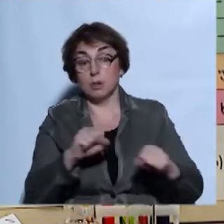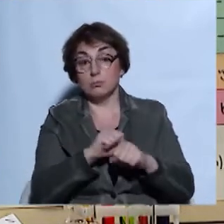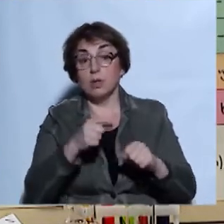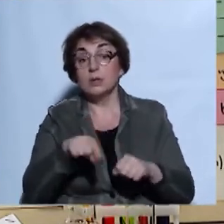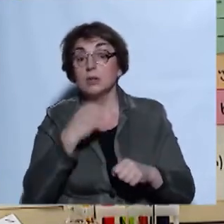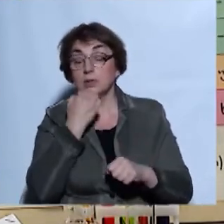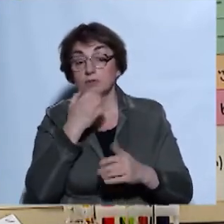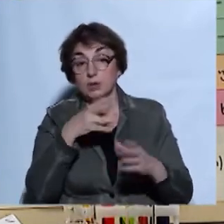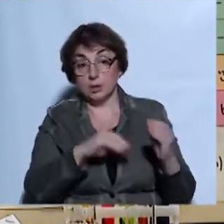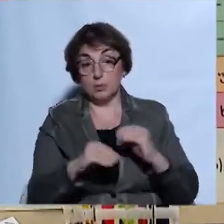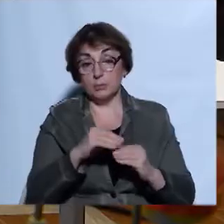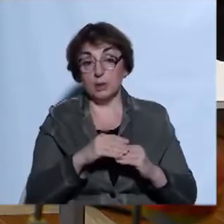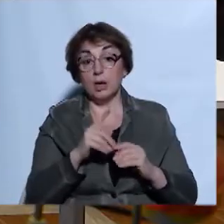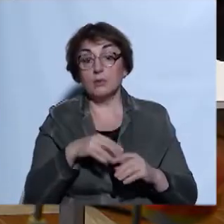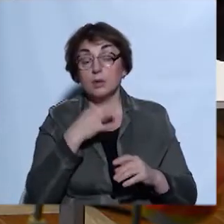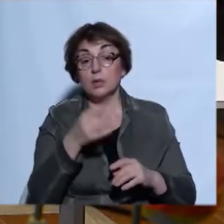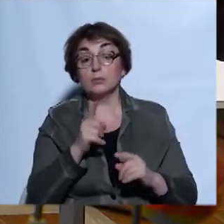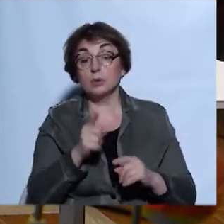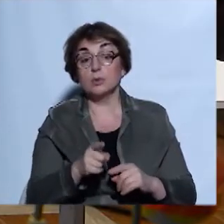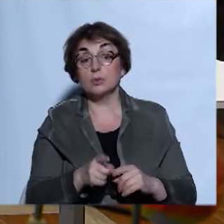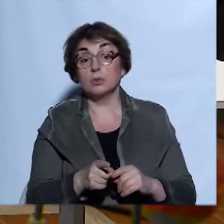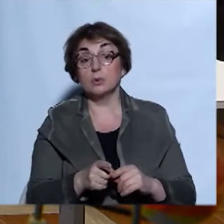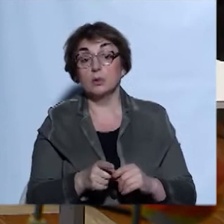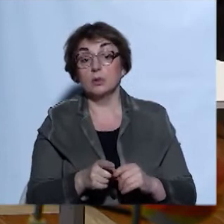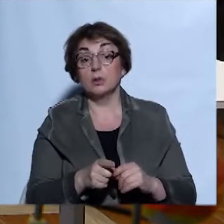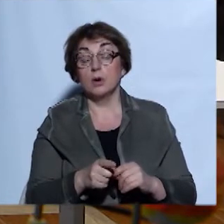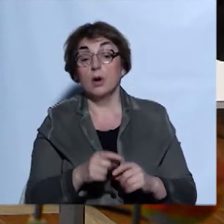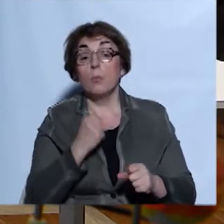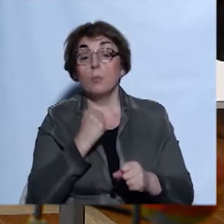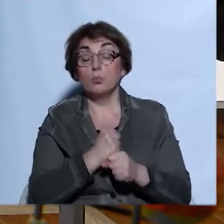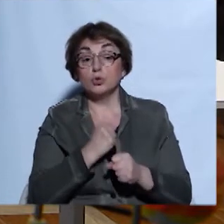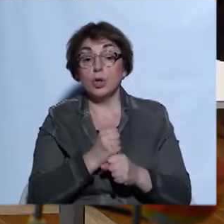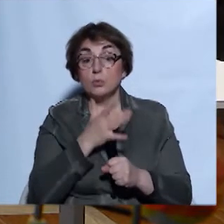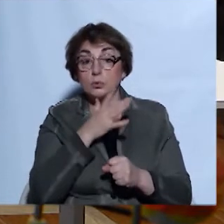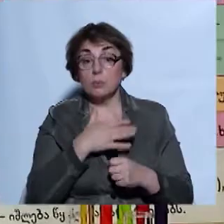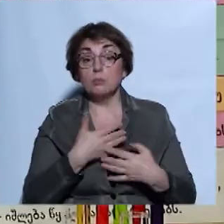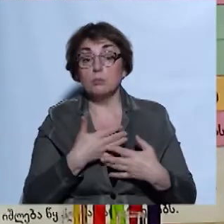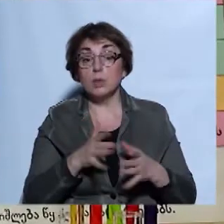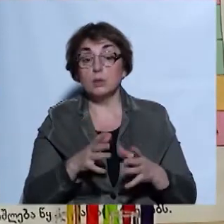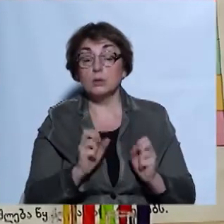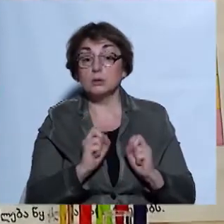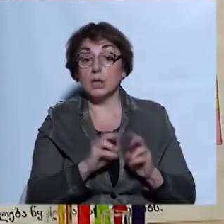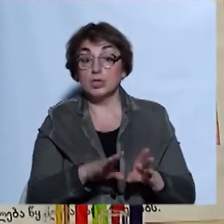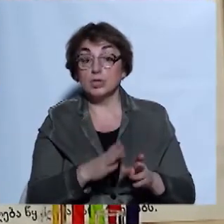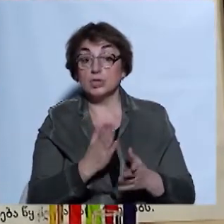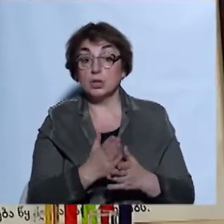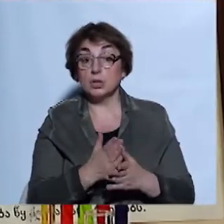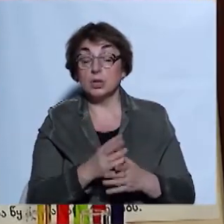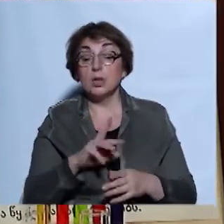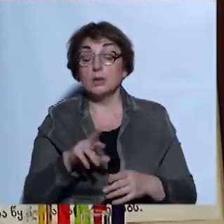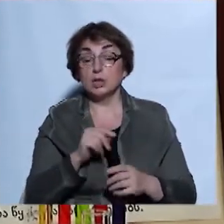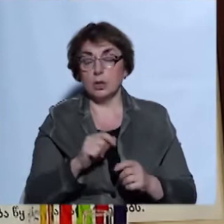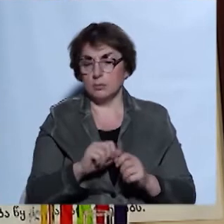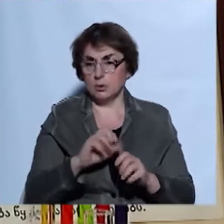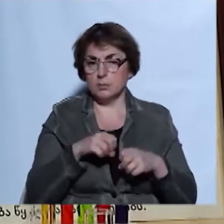დინამიტი, ვინაიდან ეს პროდუქტი გლიცერულის ტრინიტრატი ძალიან ადვილად გახურებისას ან შენჯღრევისას